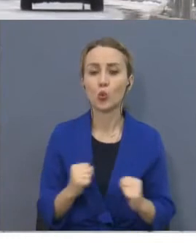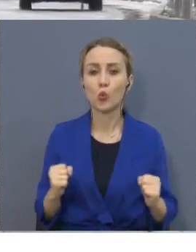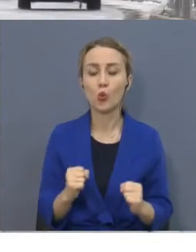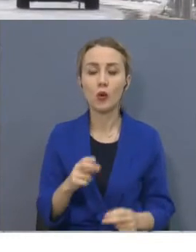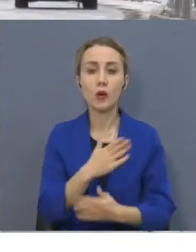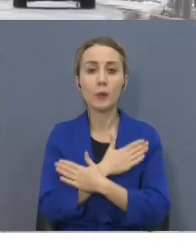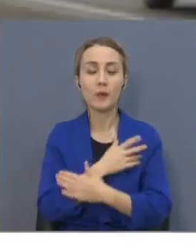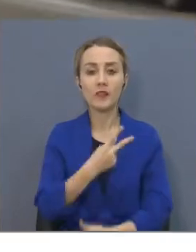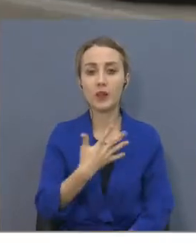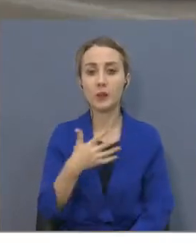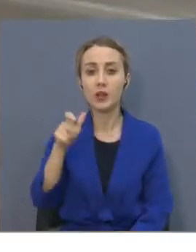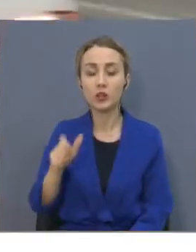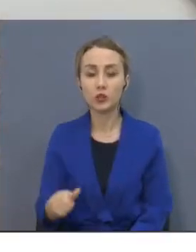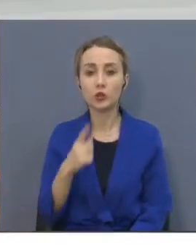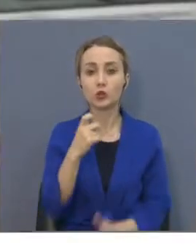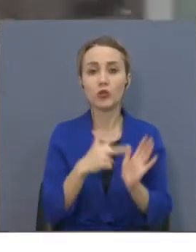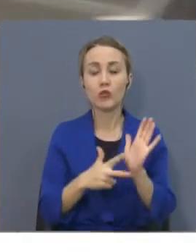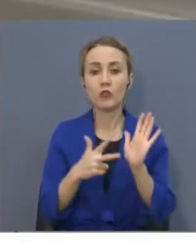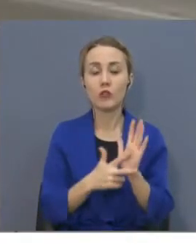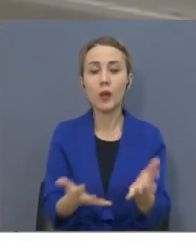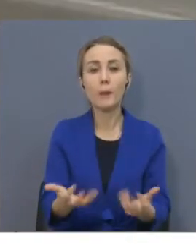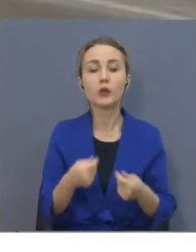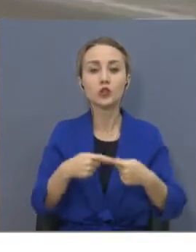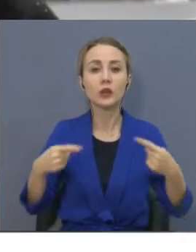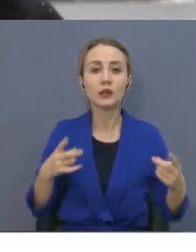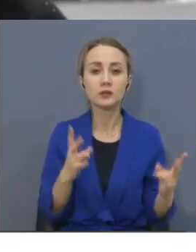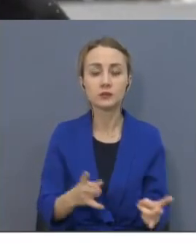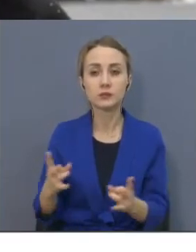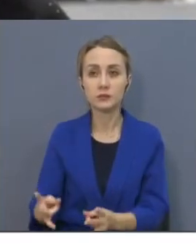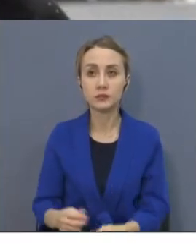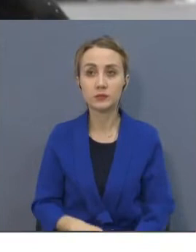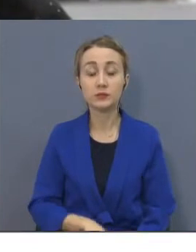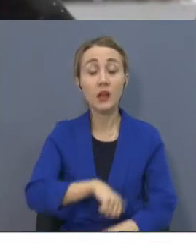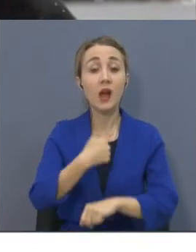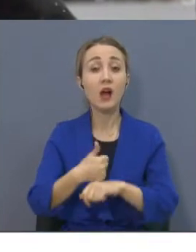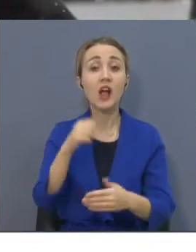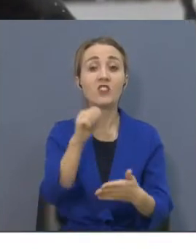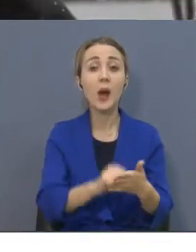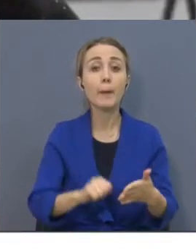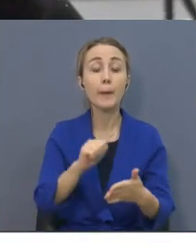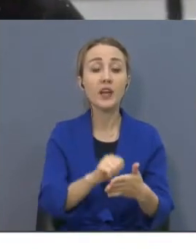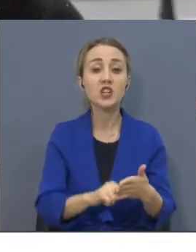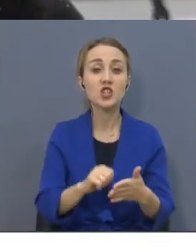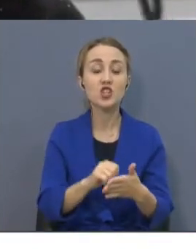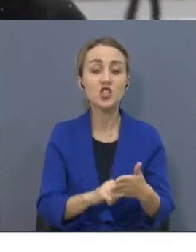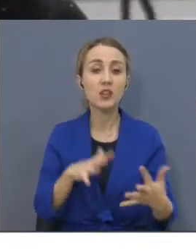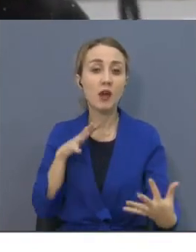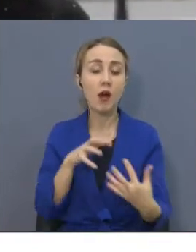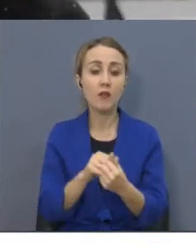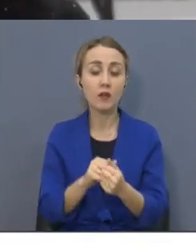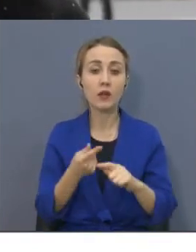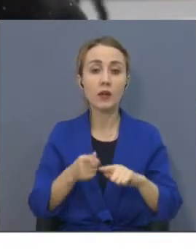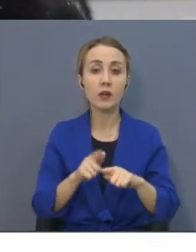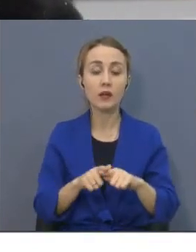погибло 25 человек и 188 получили различные травмы. Основной причиной подавляющего большинства роста аварийности